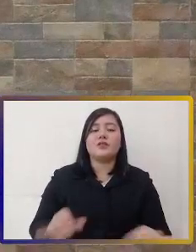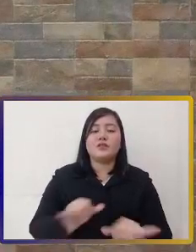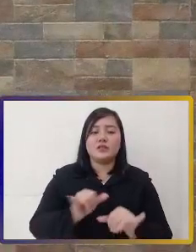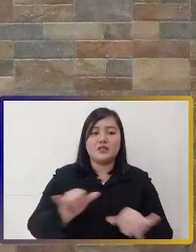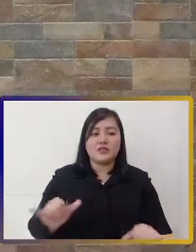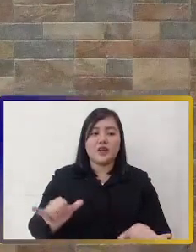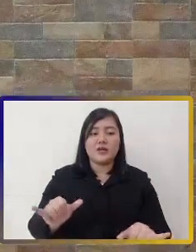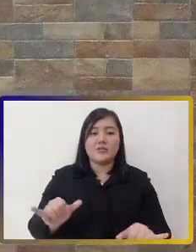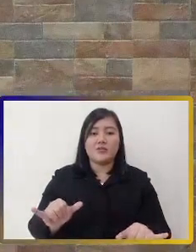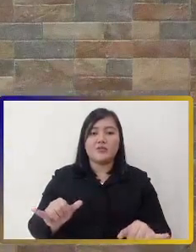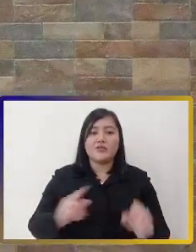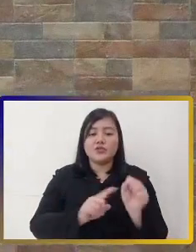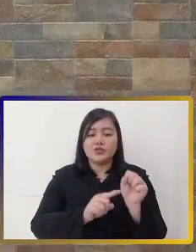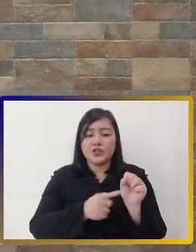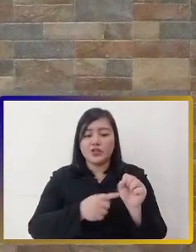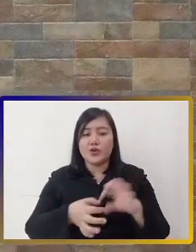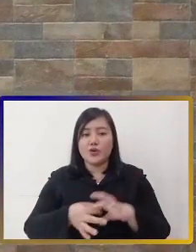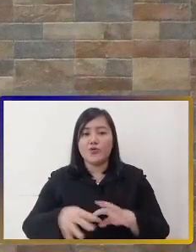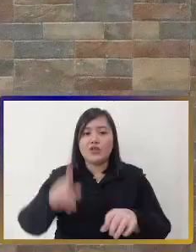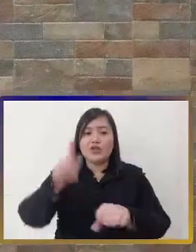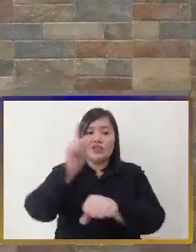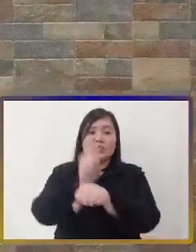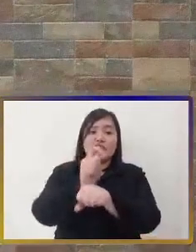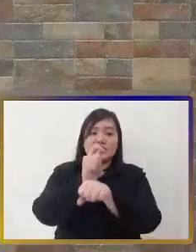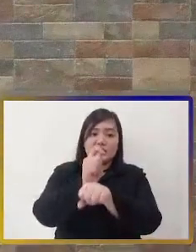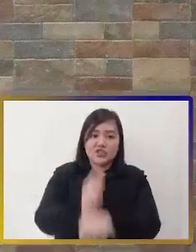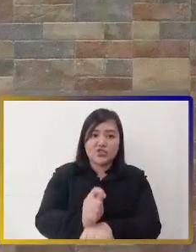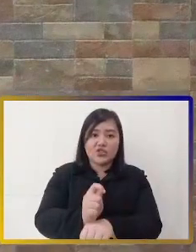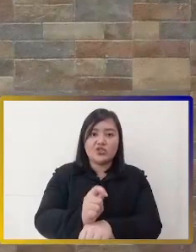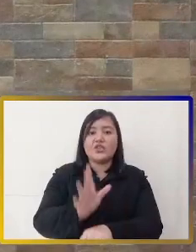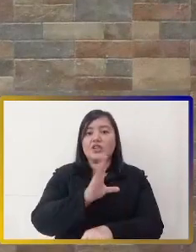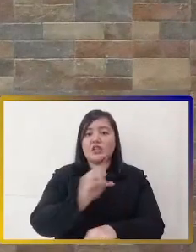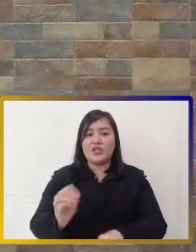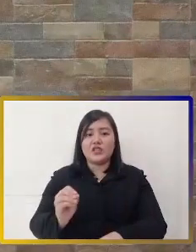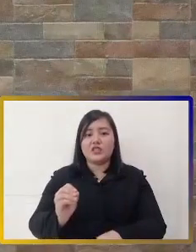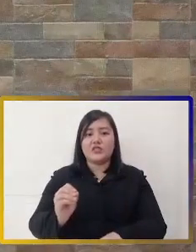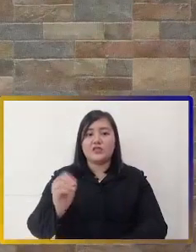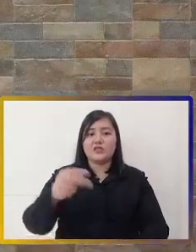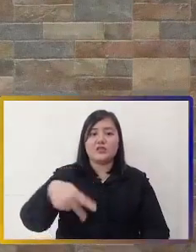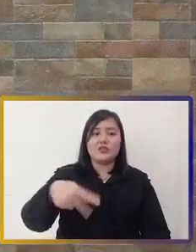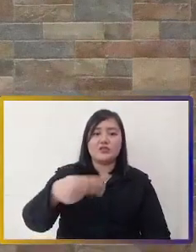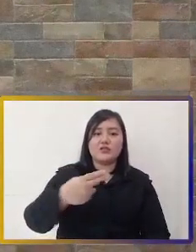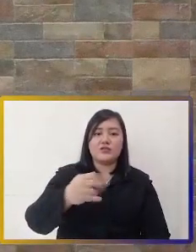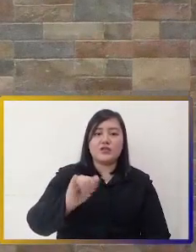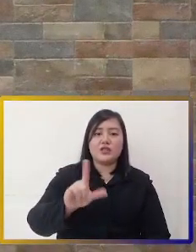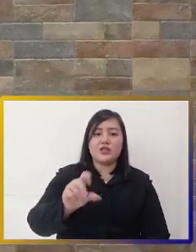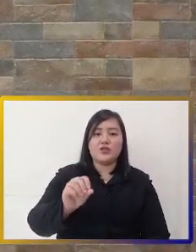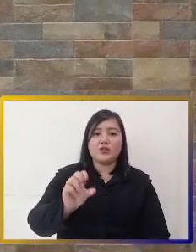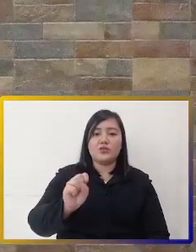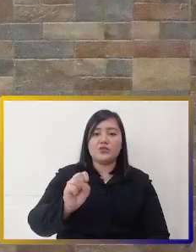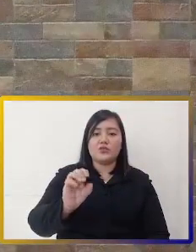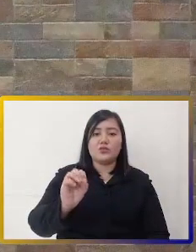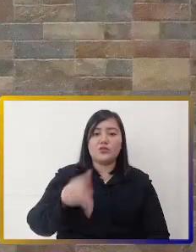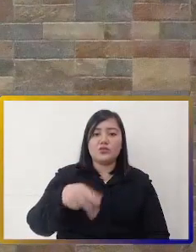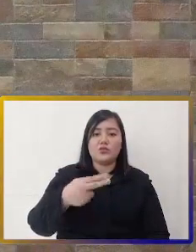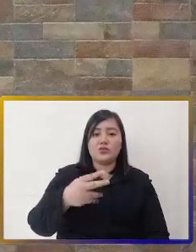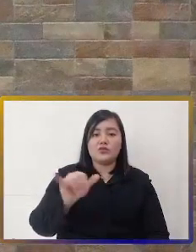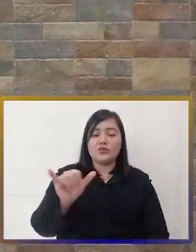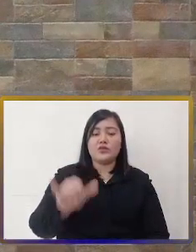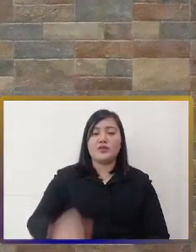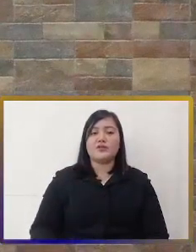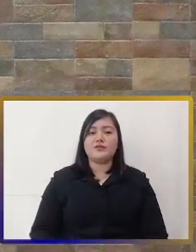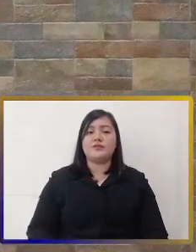traditional tradition and philosophy. Na maliwanag mga kapatid, makikita natin sino ang traditional group